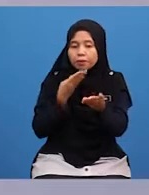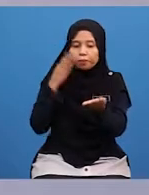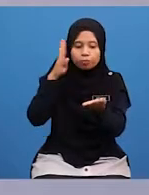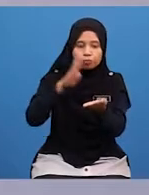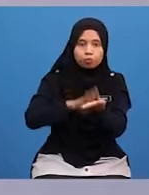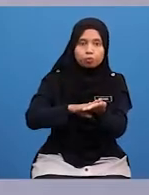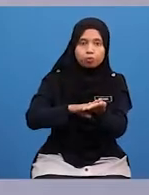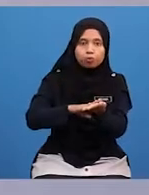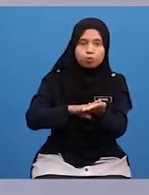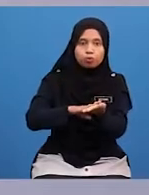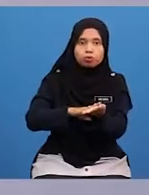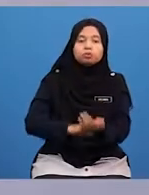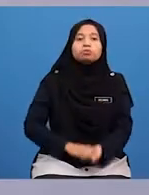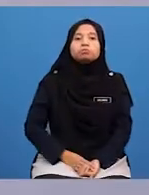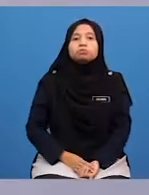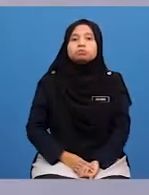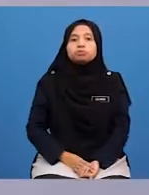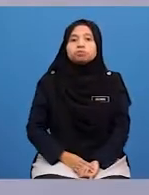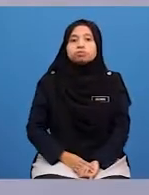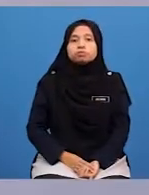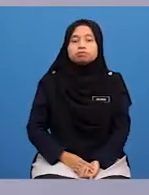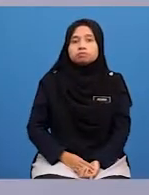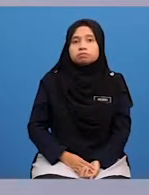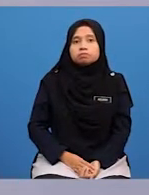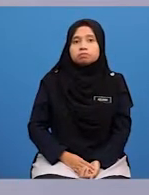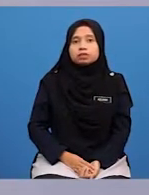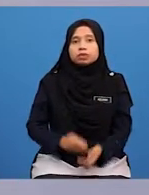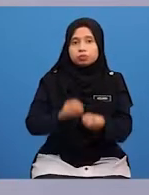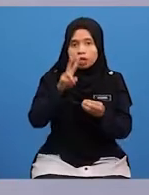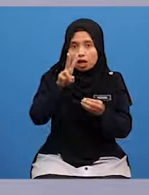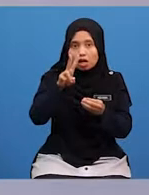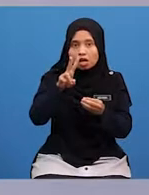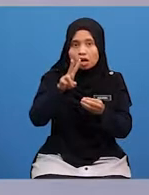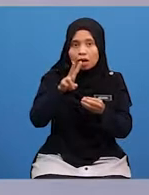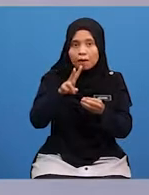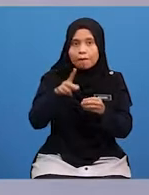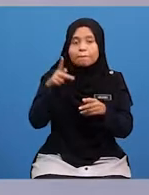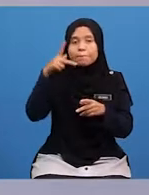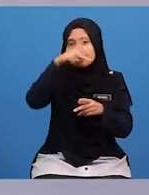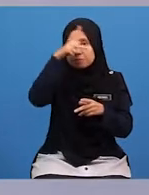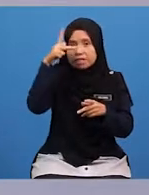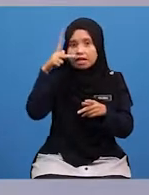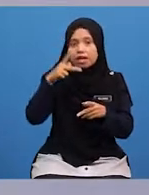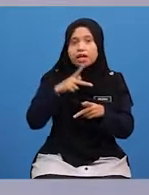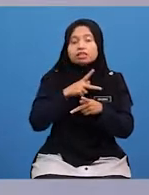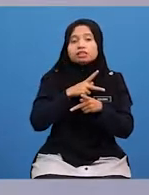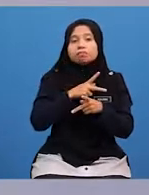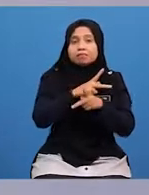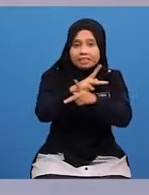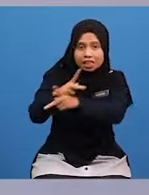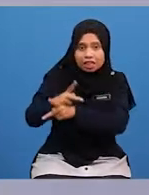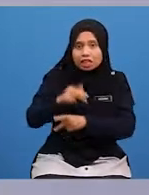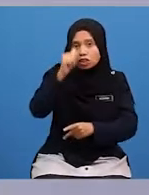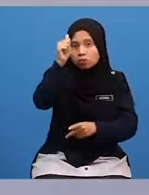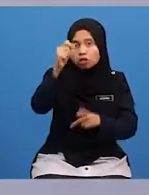buruk. Manakala dari segi istilah pula ialah pemeliharaan Allah terhadap